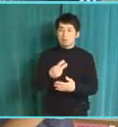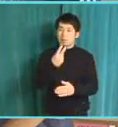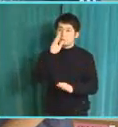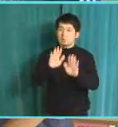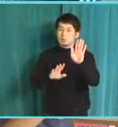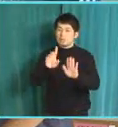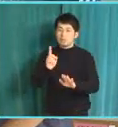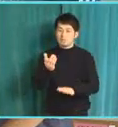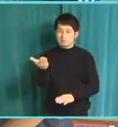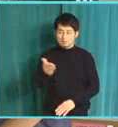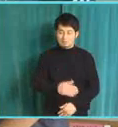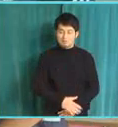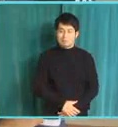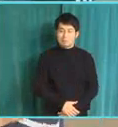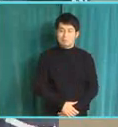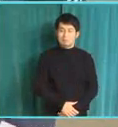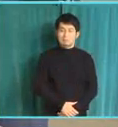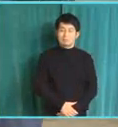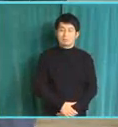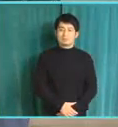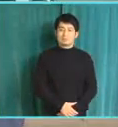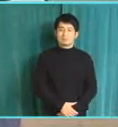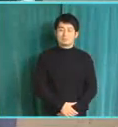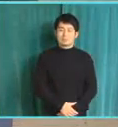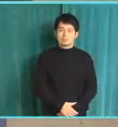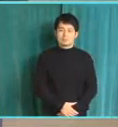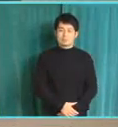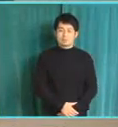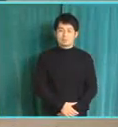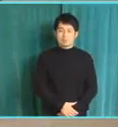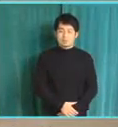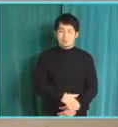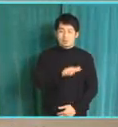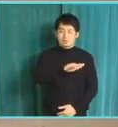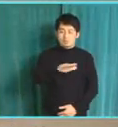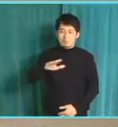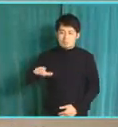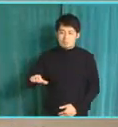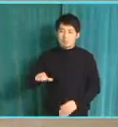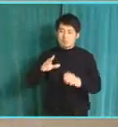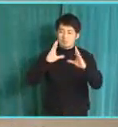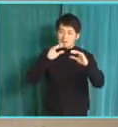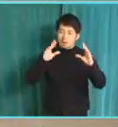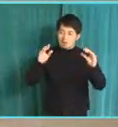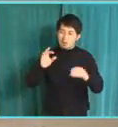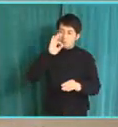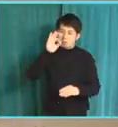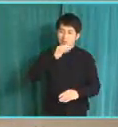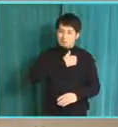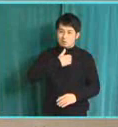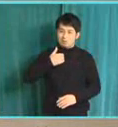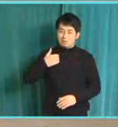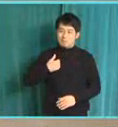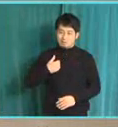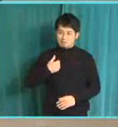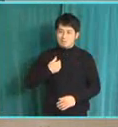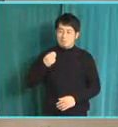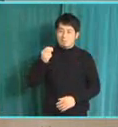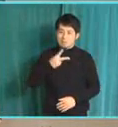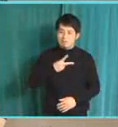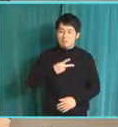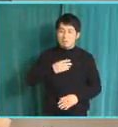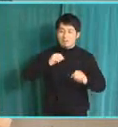はどんな雰囲気の園なんでしょうか。 桜井保育園は子どもたちの笑顔と元気な声があふれる職場となっております。